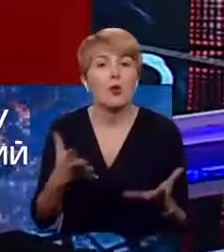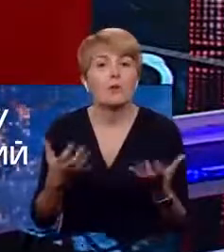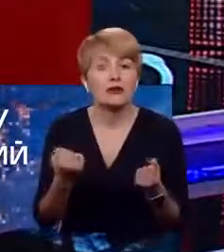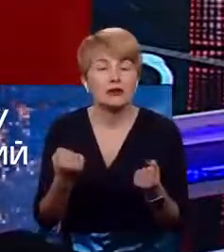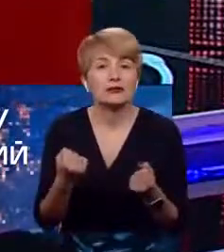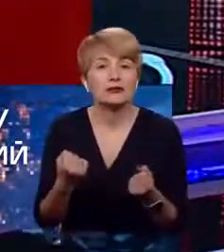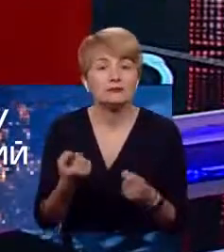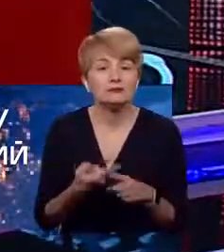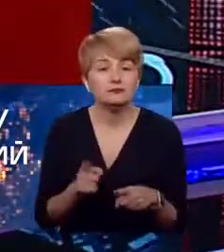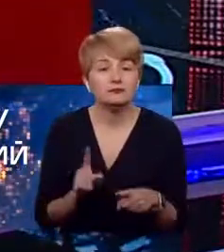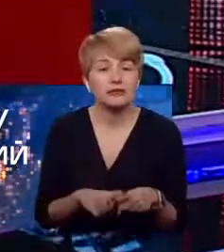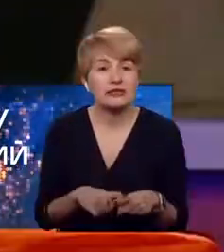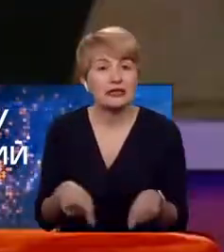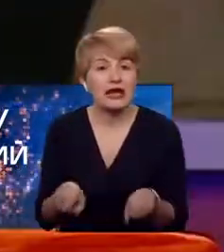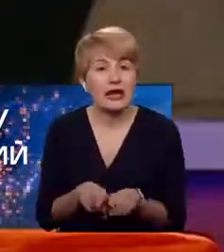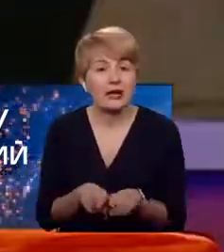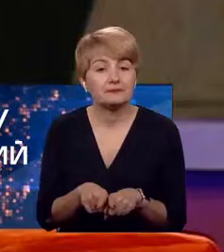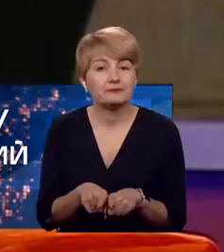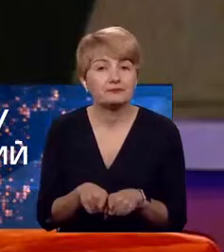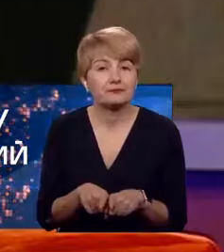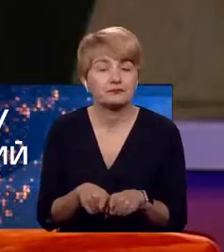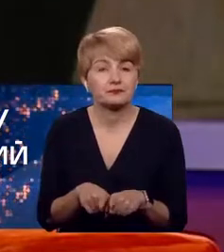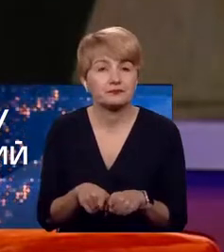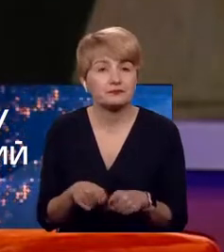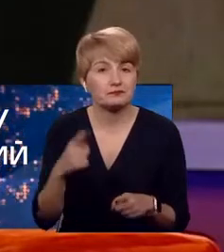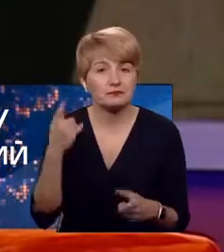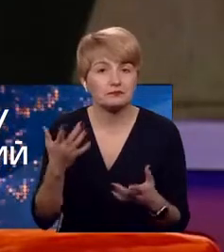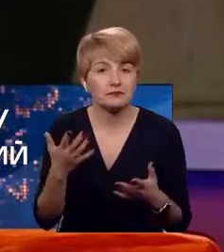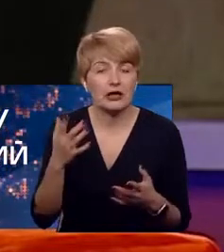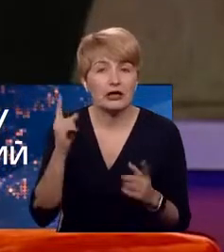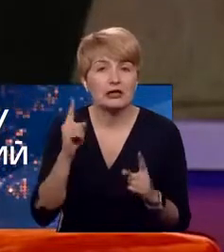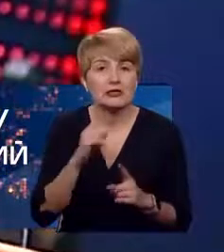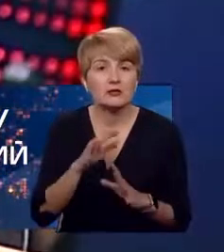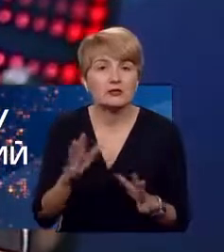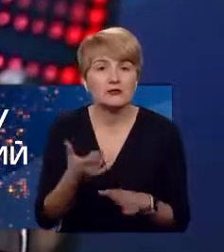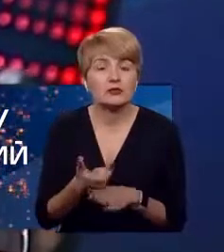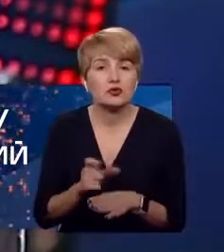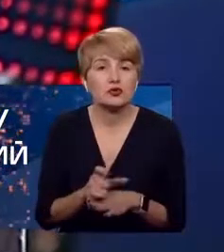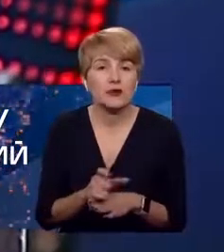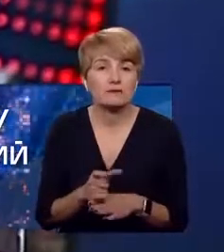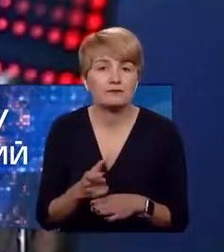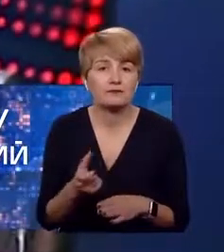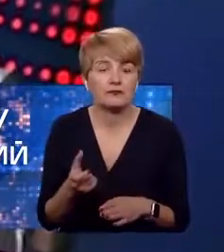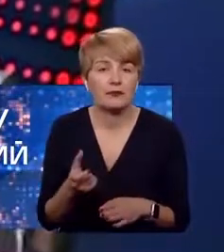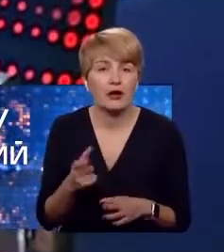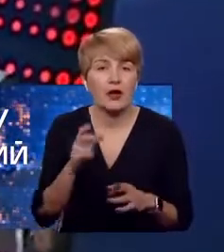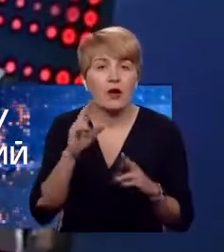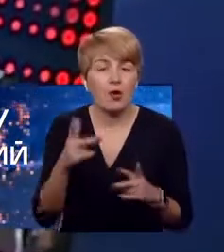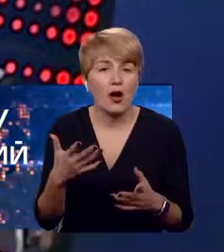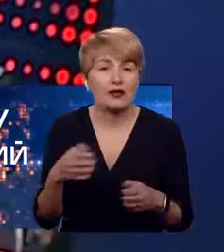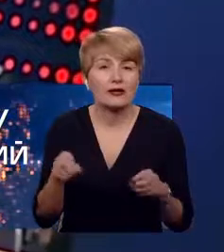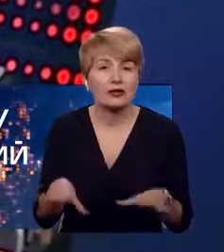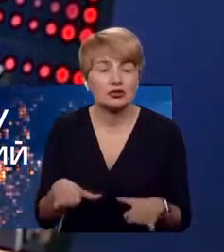це таке сумнозвісне, але я б сказав, дуже епохальне рішення з точки